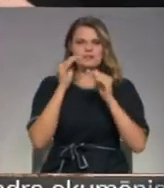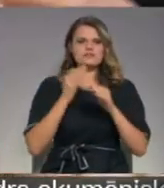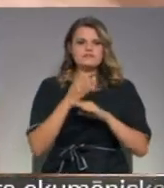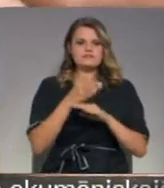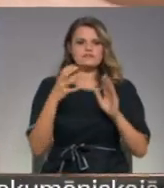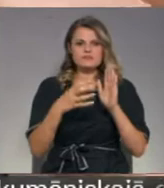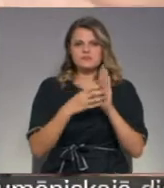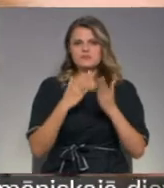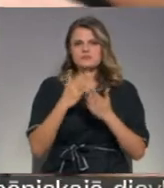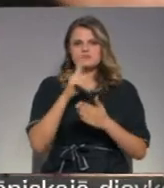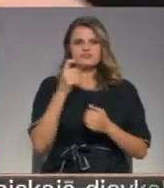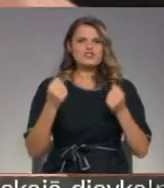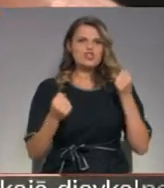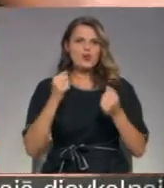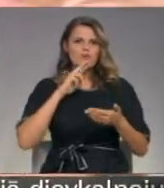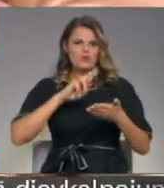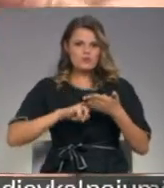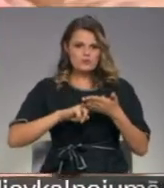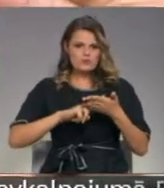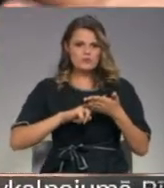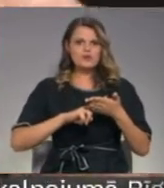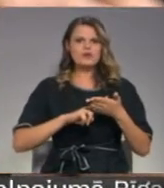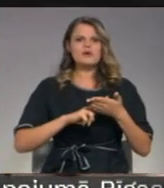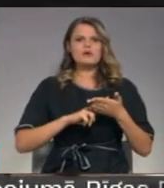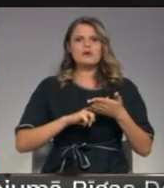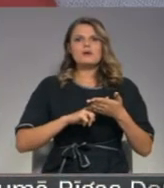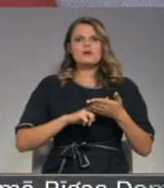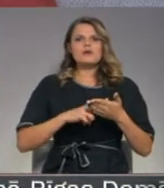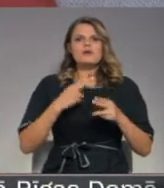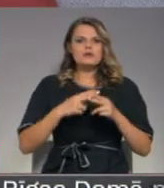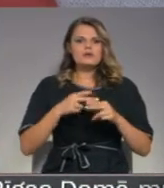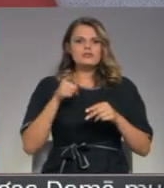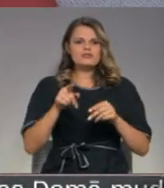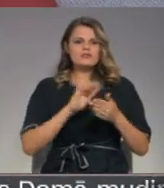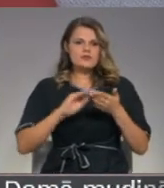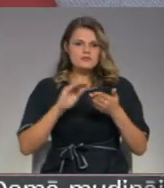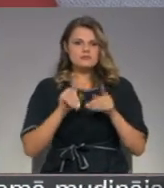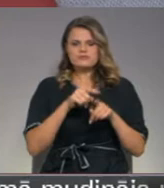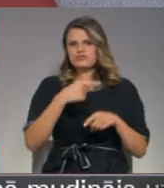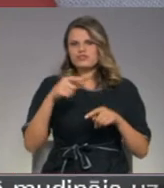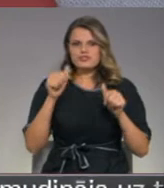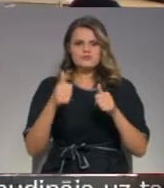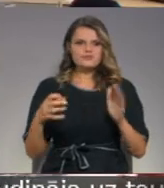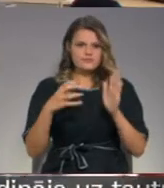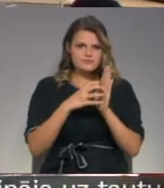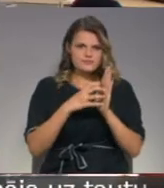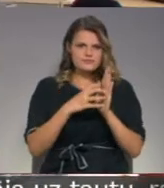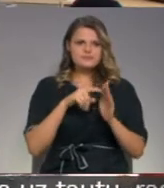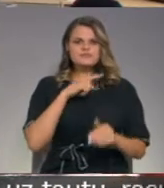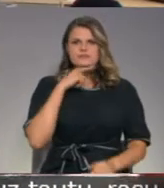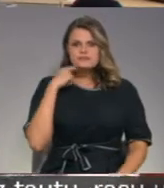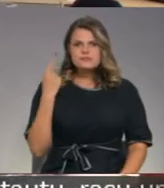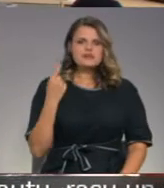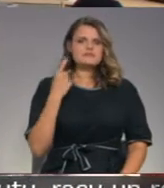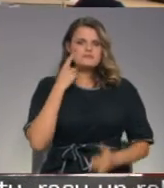vizītes suvenīriem noteikti ir auto uzlīme ar pāvesta citātu, un citāti dominē arī uz pārējiem suvenīriem.